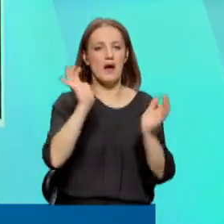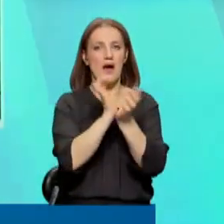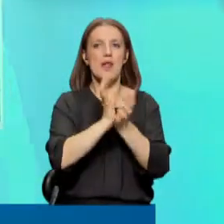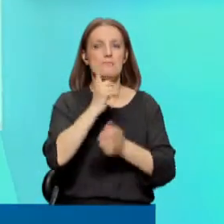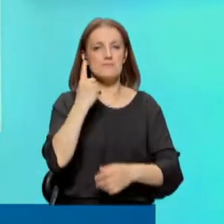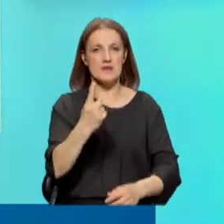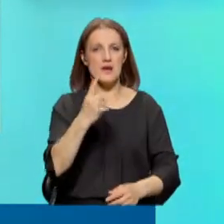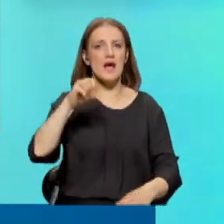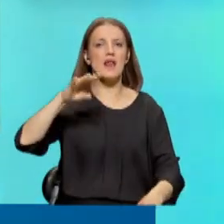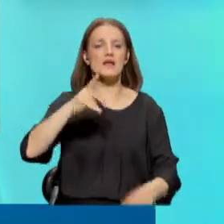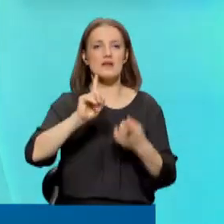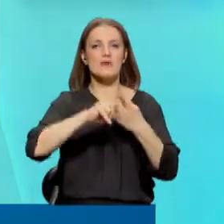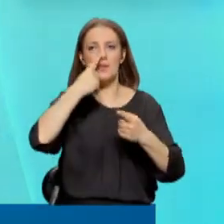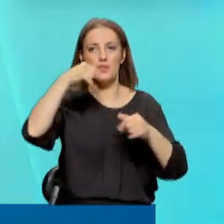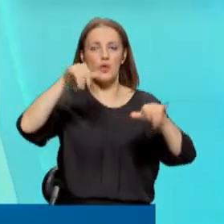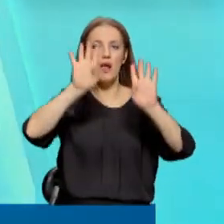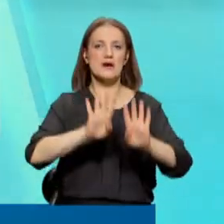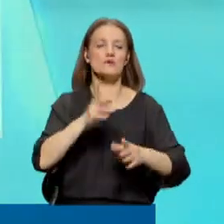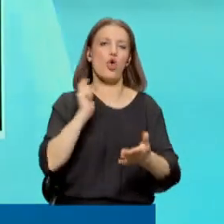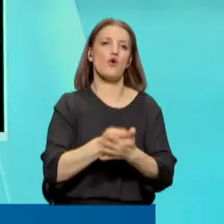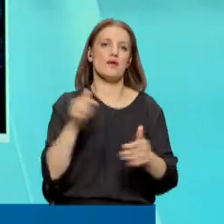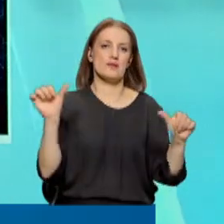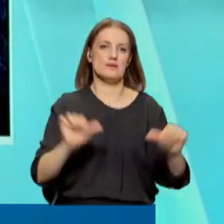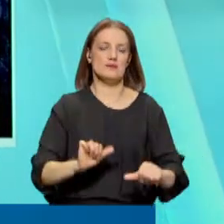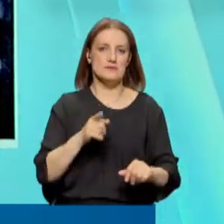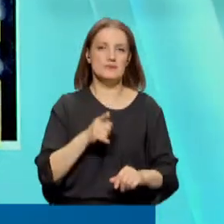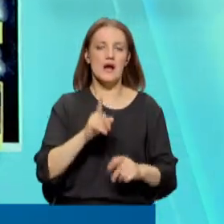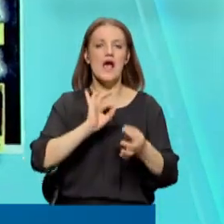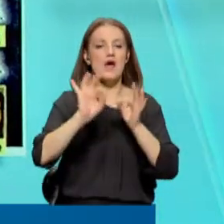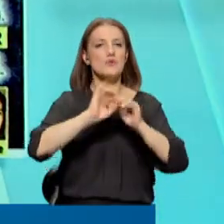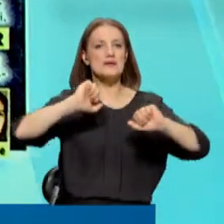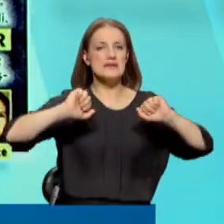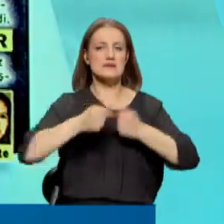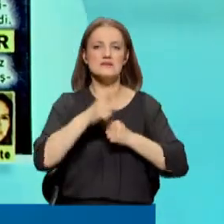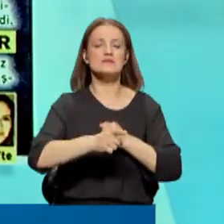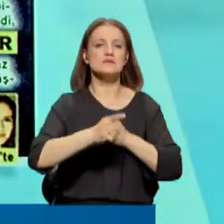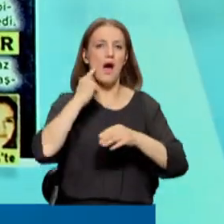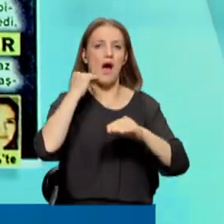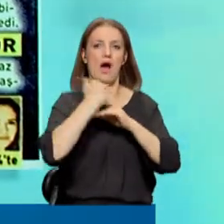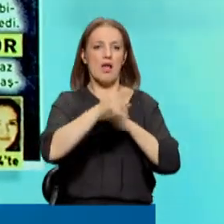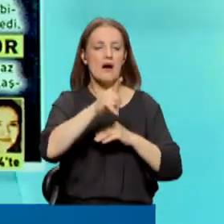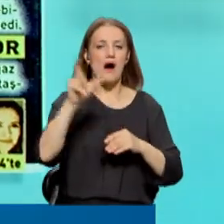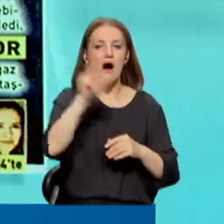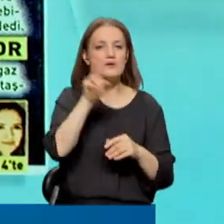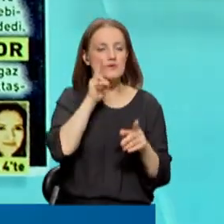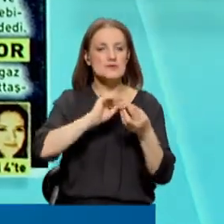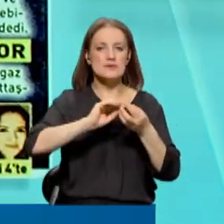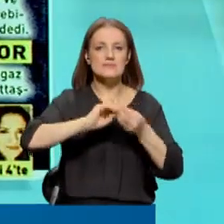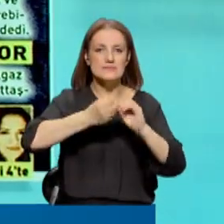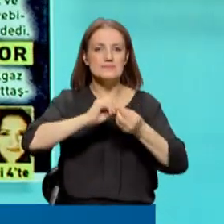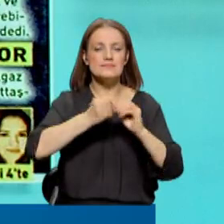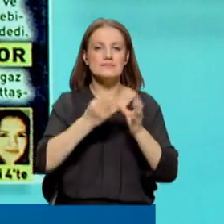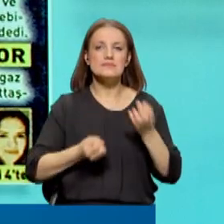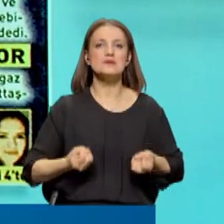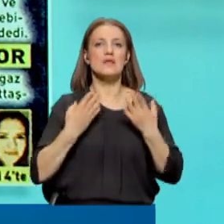biri elektrik ve doğalgazı ödeyemiyor. Ekonomik krizle boğuşan halk ay sonunu getiremiyor.